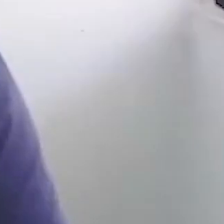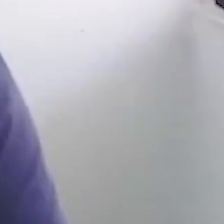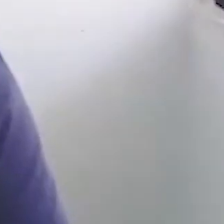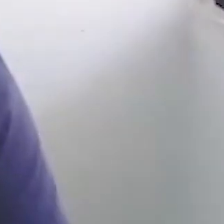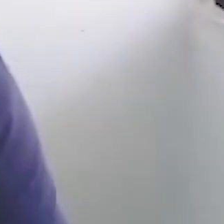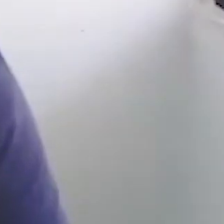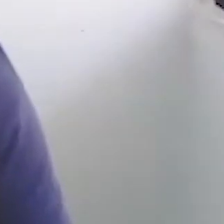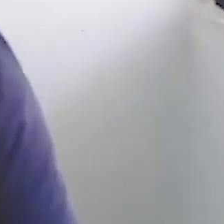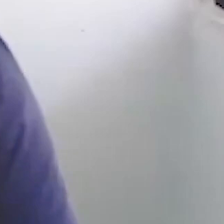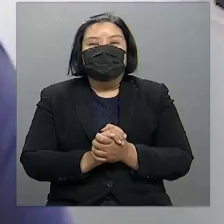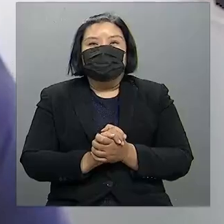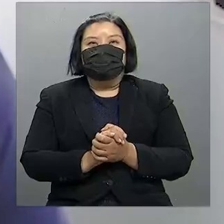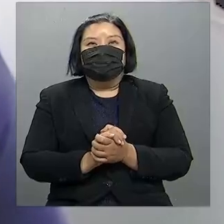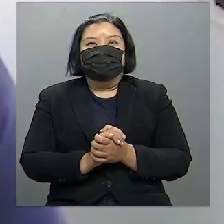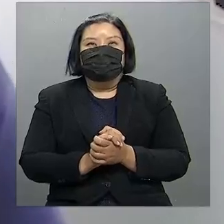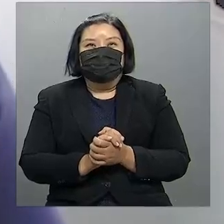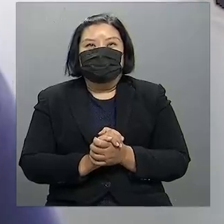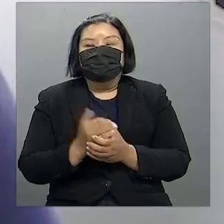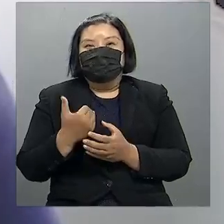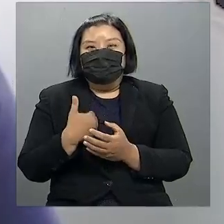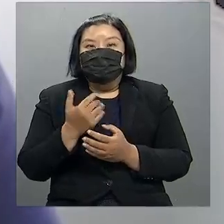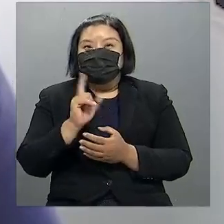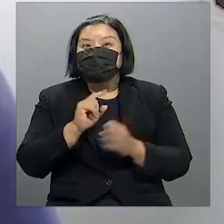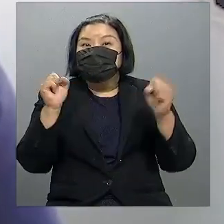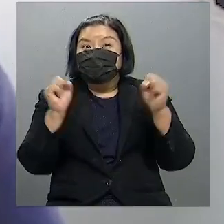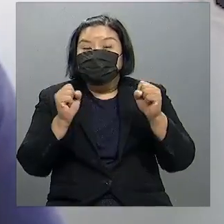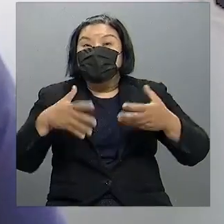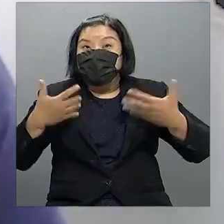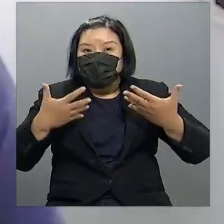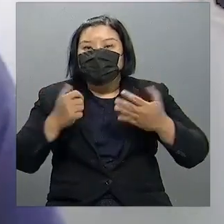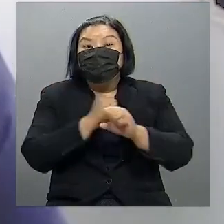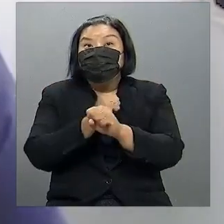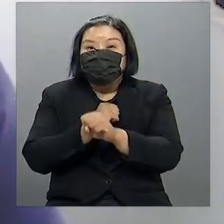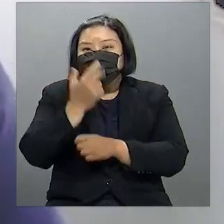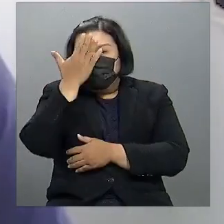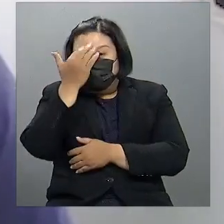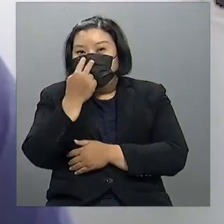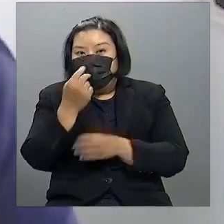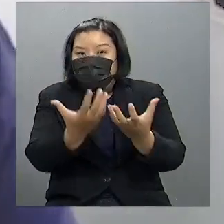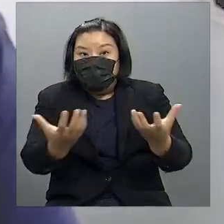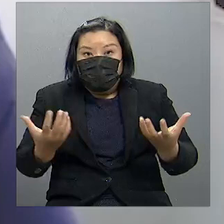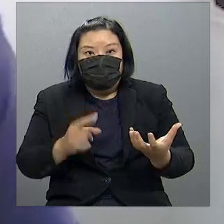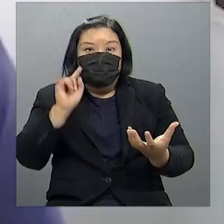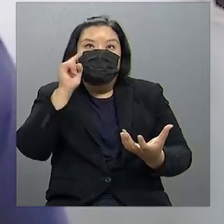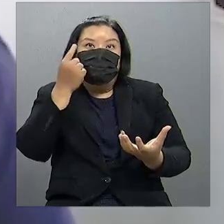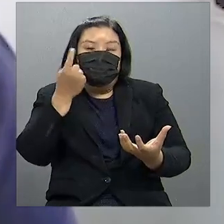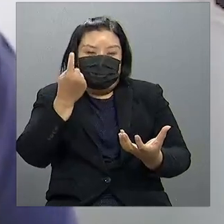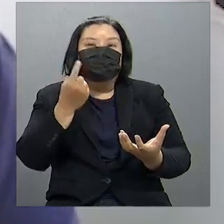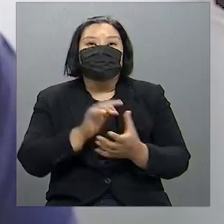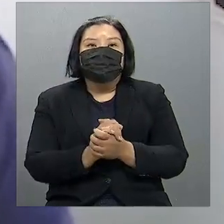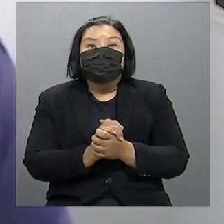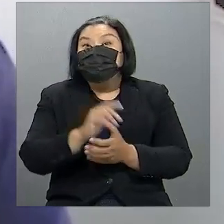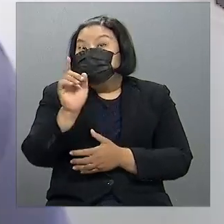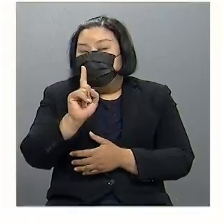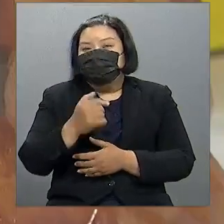มีการเก็บที่รักษาที่อุณหภูมิที่เหมาะสมนะครับพยายามเลือกวัตถุดิบที่ดูสดใหม่สะอาดอะไรต่างๆพวกนี้ครับก็ทำให้เรามีความมั่นใจในการบริโภคม